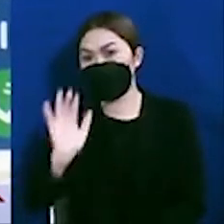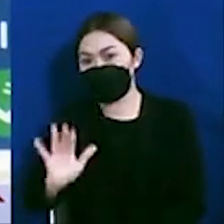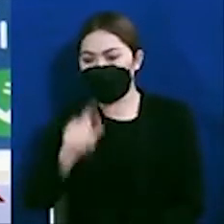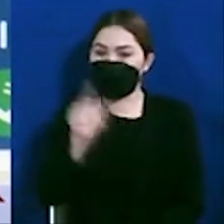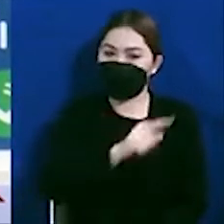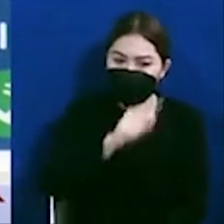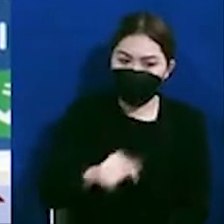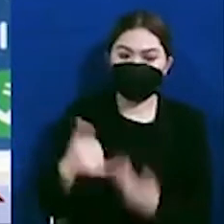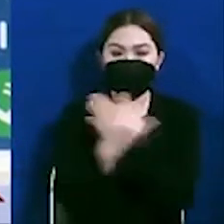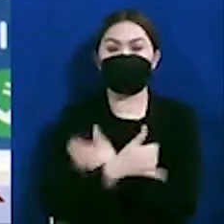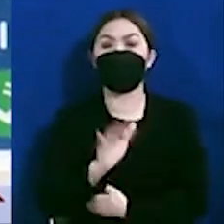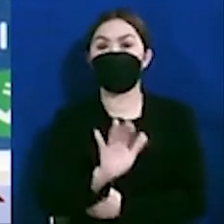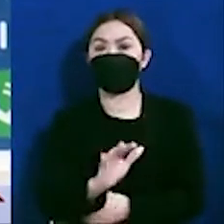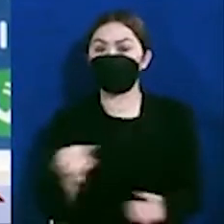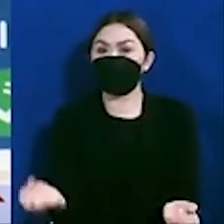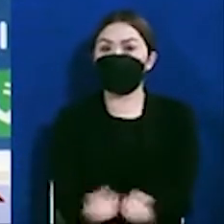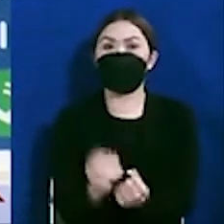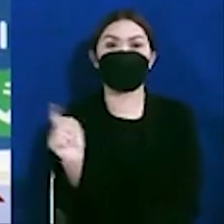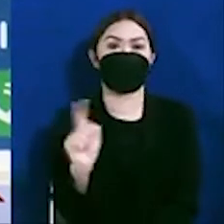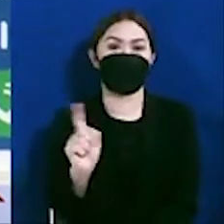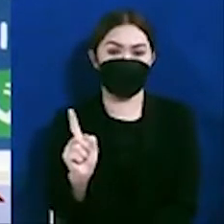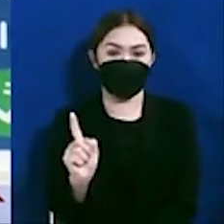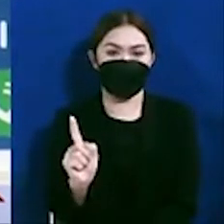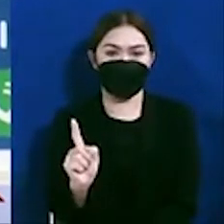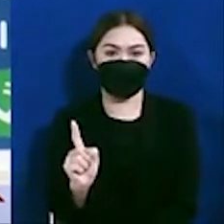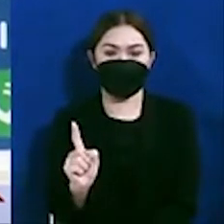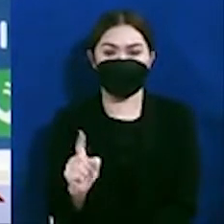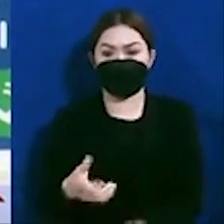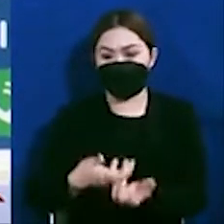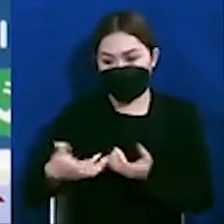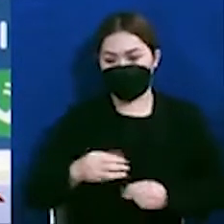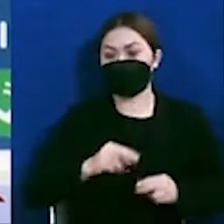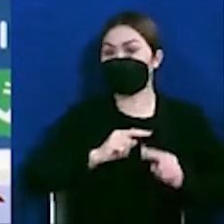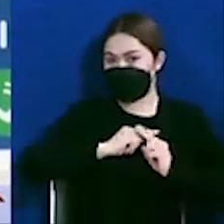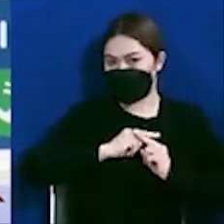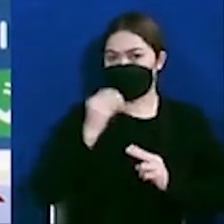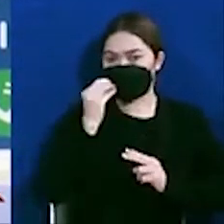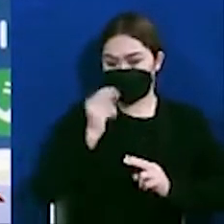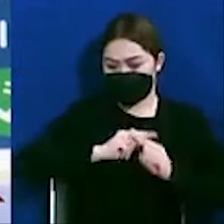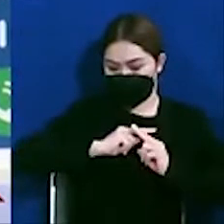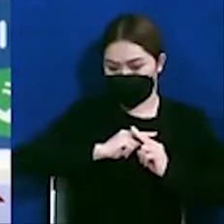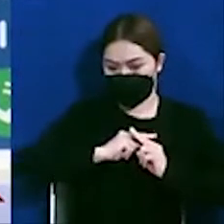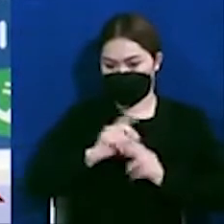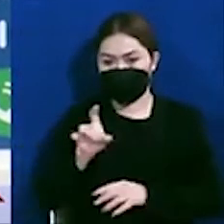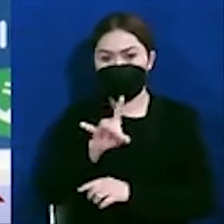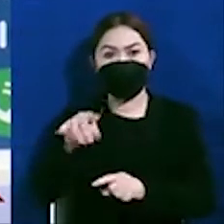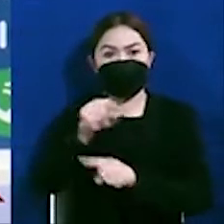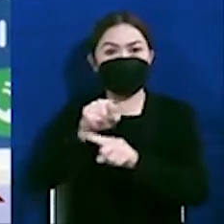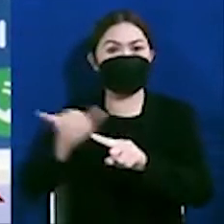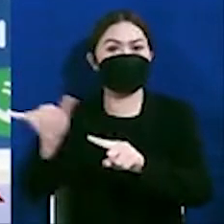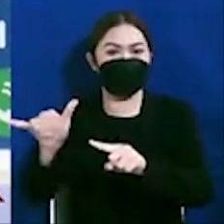เช่นอะไรนะครับผลปรากฏว่าไอโซเลทหรือแยกกับตัวเองที่บ้านไม่ได้ร้อยเปอร์เซ็นต์